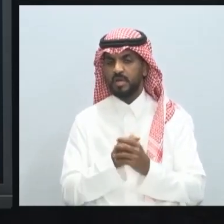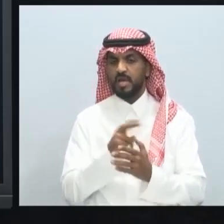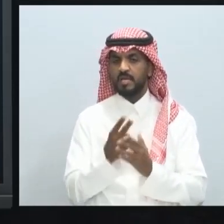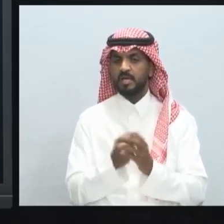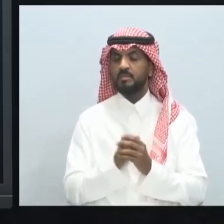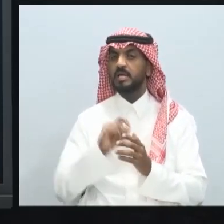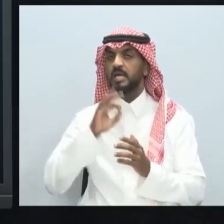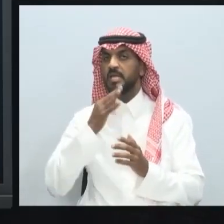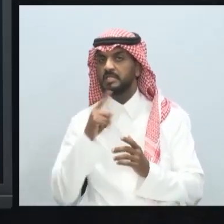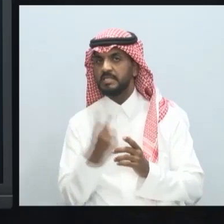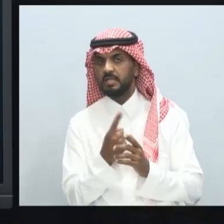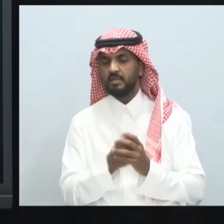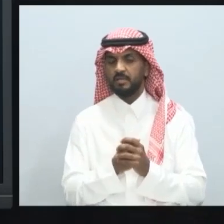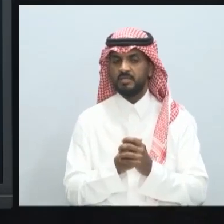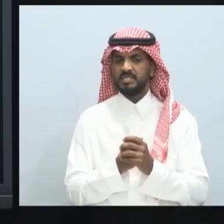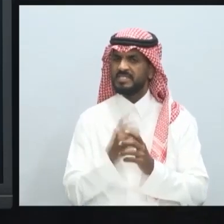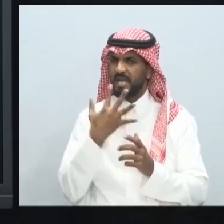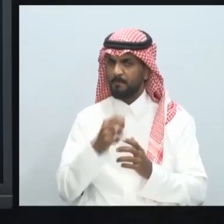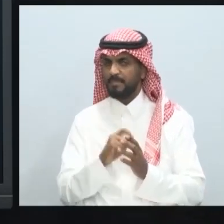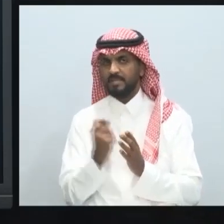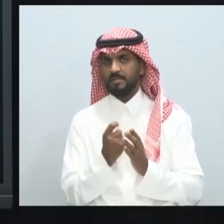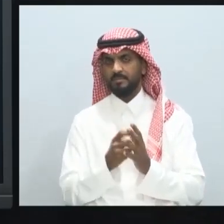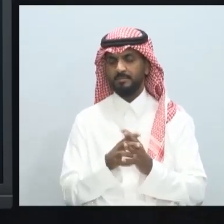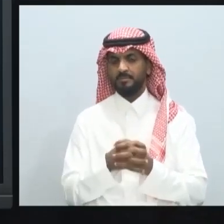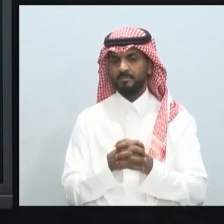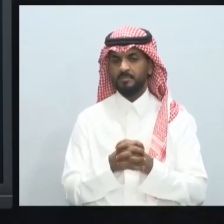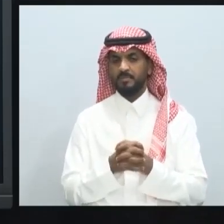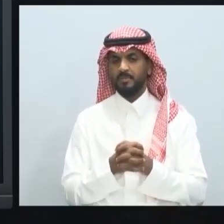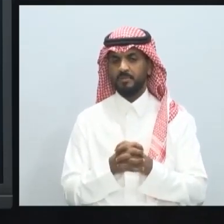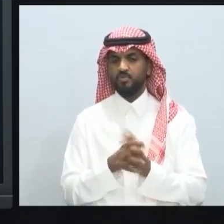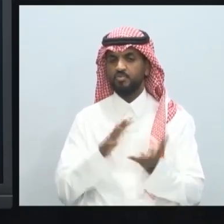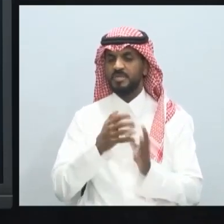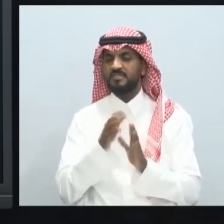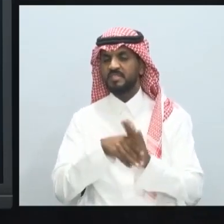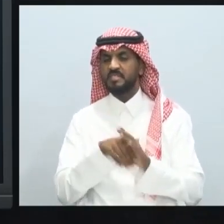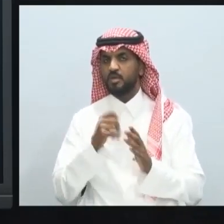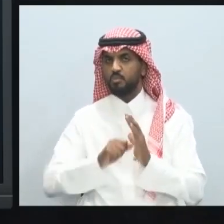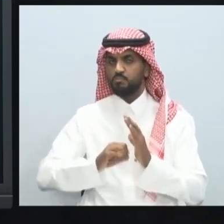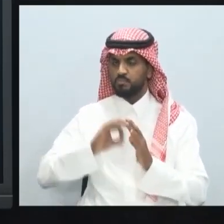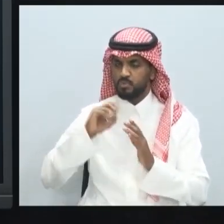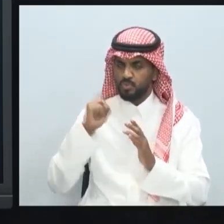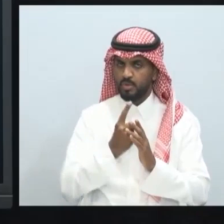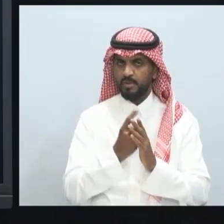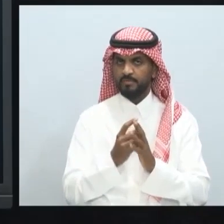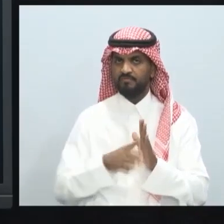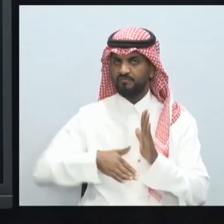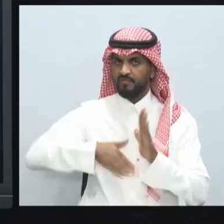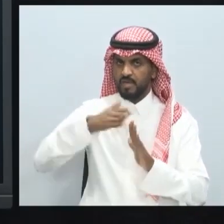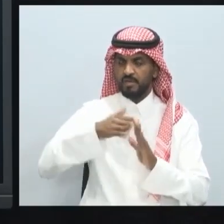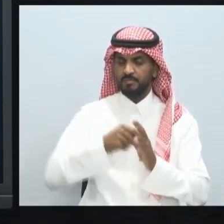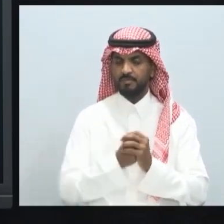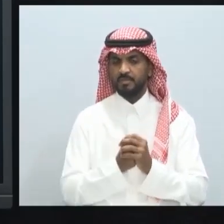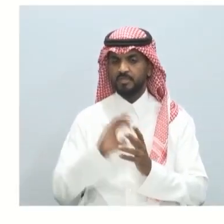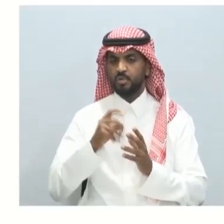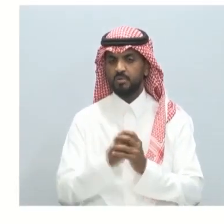قابله للقراءه السريعه بعض النصوص لا تستطيع ان تقراها قراءه سريعه ما صفات الص الذي يمكن ان تقراه بسرعه فائقه للاجابه عن هذه